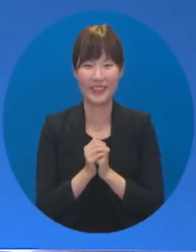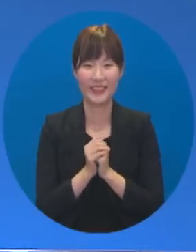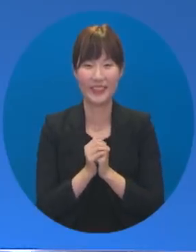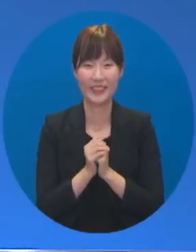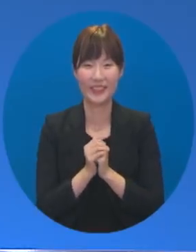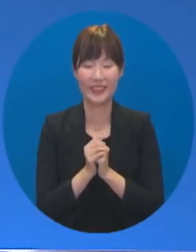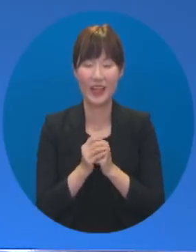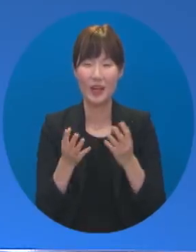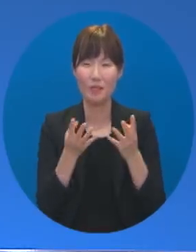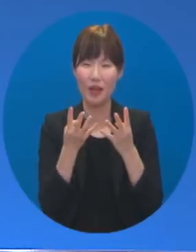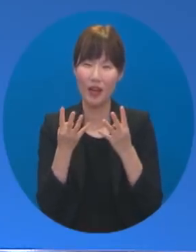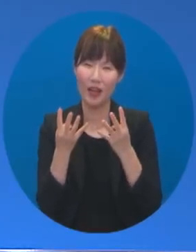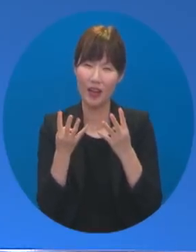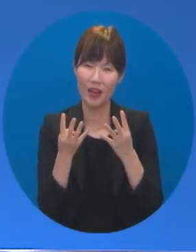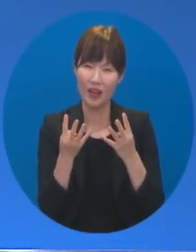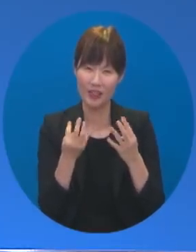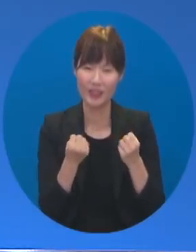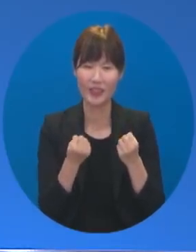많은 것들을 했습니다.